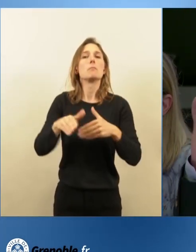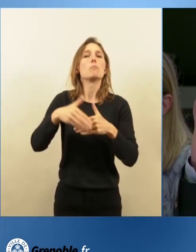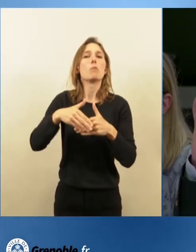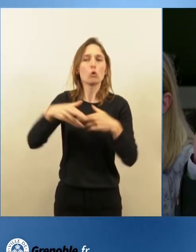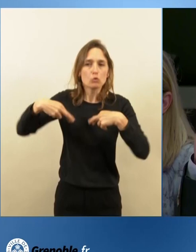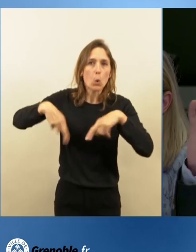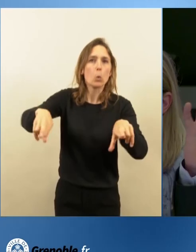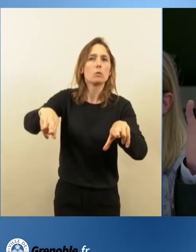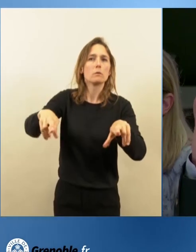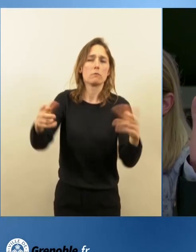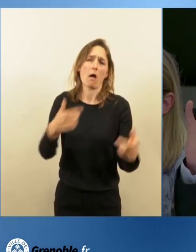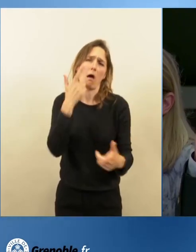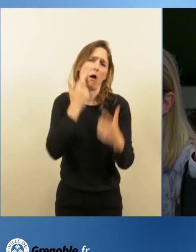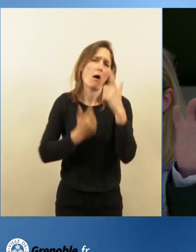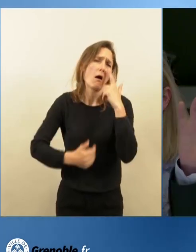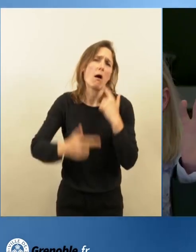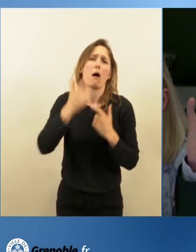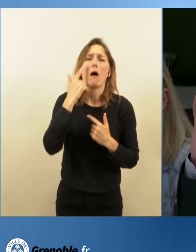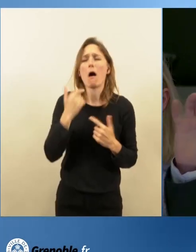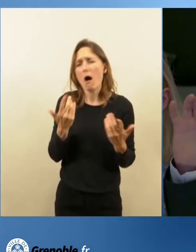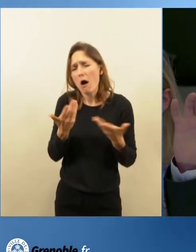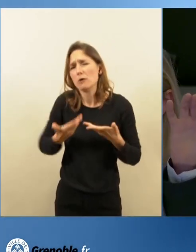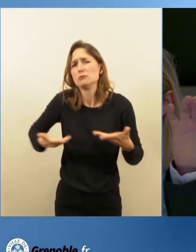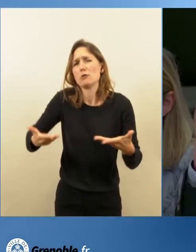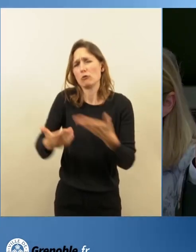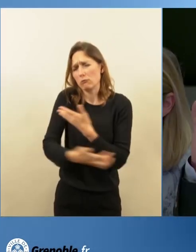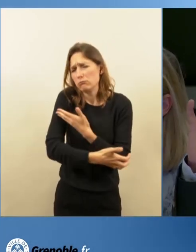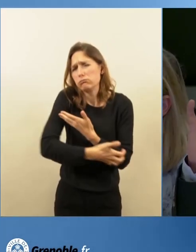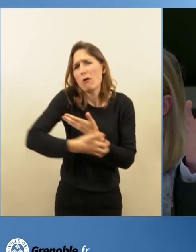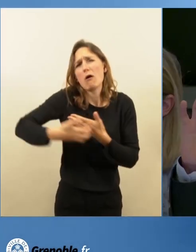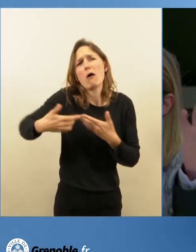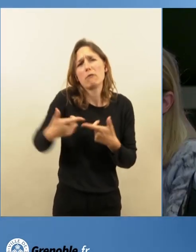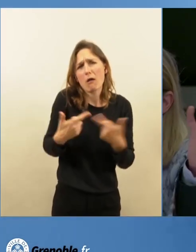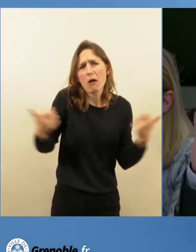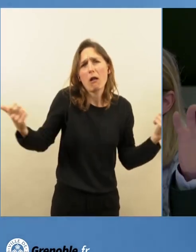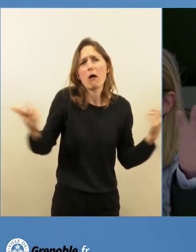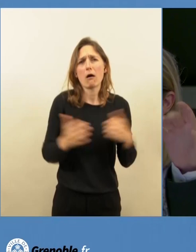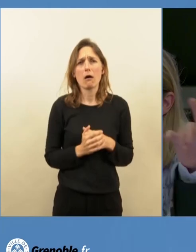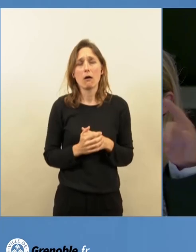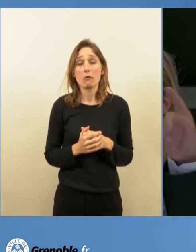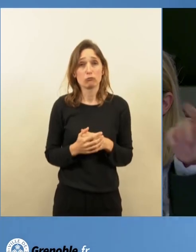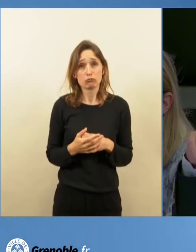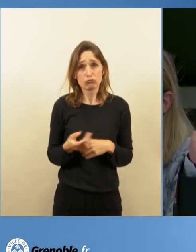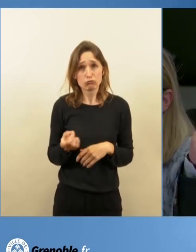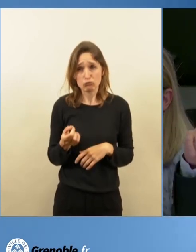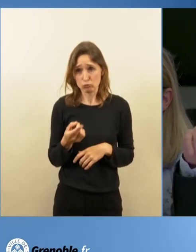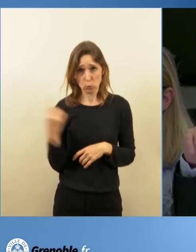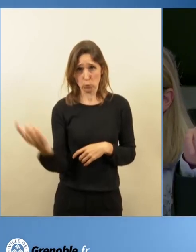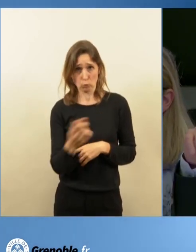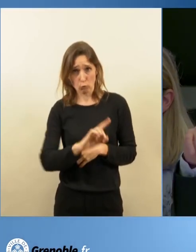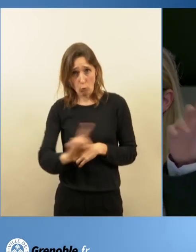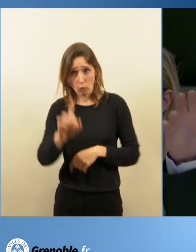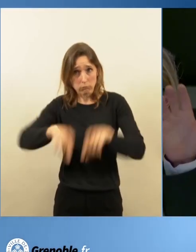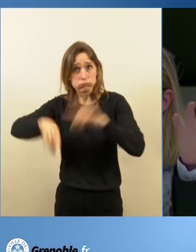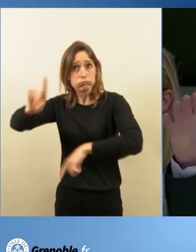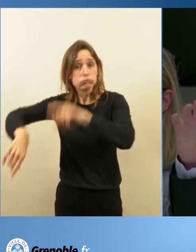lesquels vous versez des larmes car il serait souvent modestes et en situation de précarité ce qui n'est d'ailleurs pas tout le temps le cas dans la